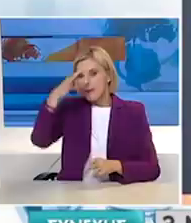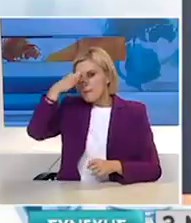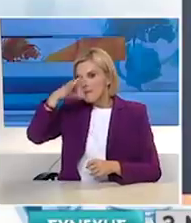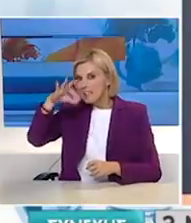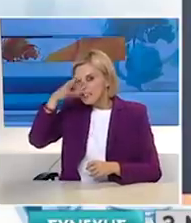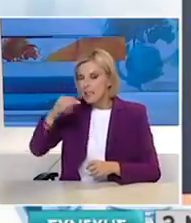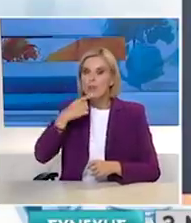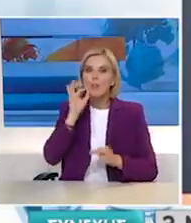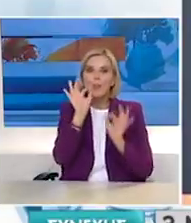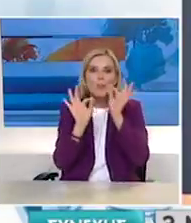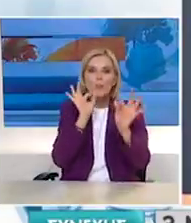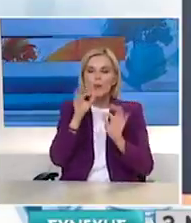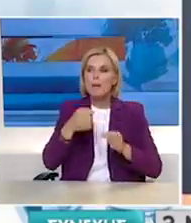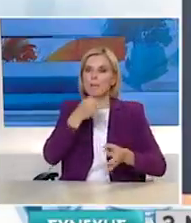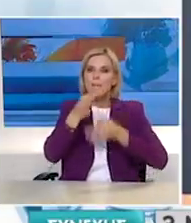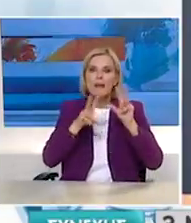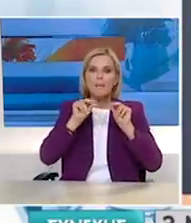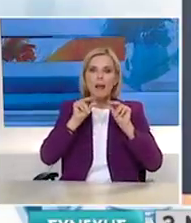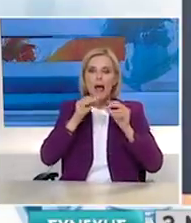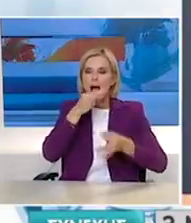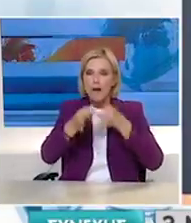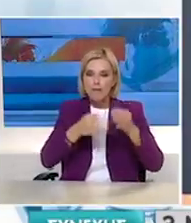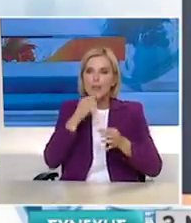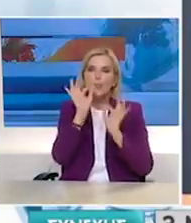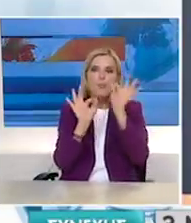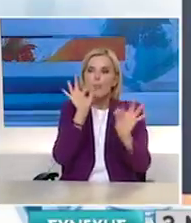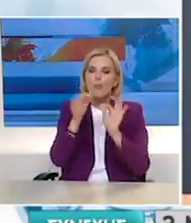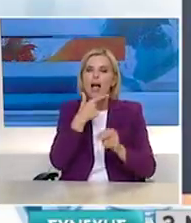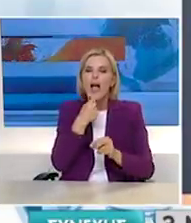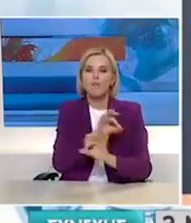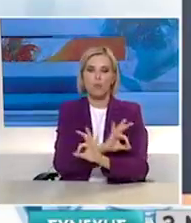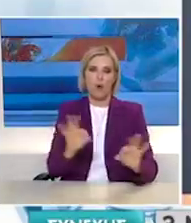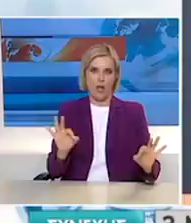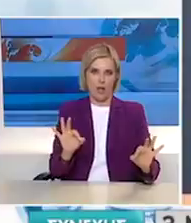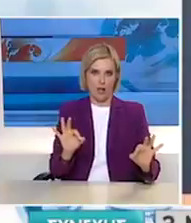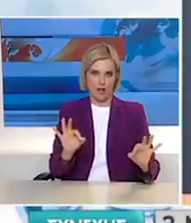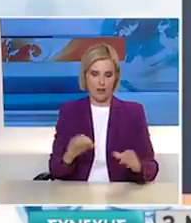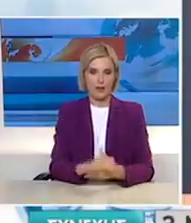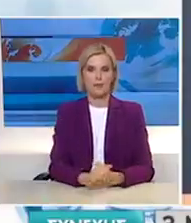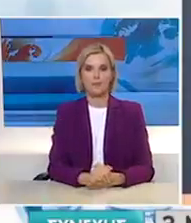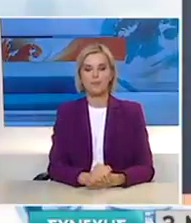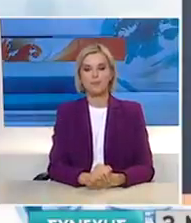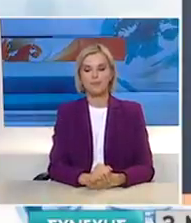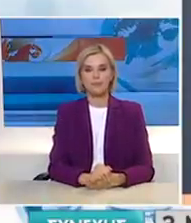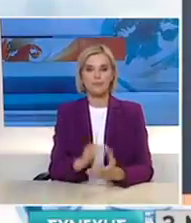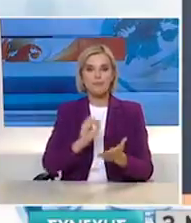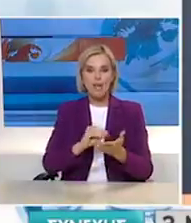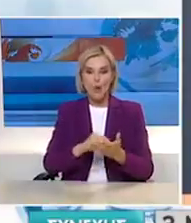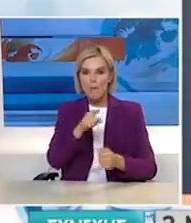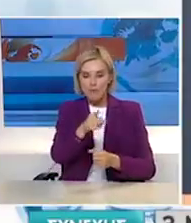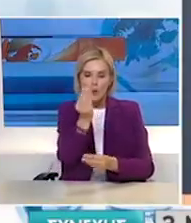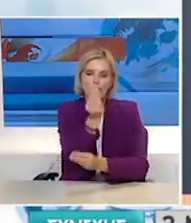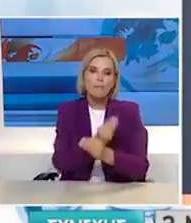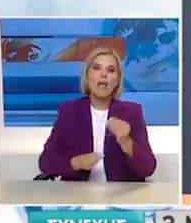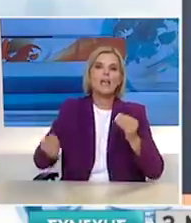και το στόμα μας και φυσικά από άνθρωπο σε άνθρωπο. Κομβικά σημεία στη διασπορά του φαίνεται να είναι εστίες υπερμετάδοσης σε κλειστούς χώρους